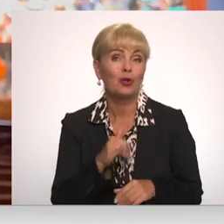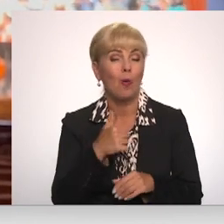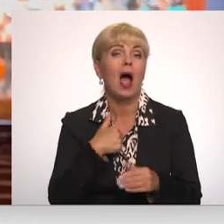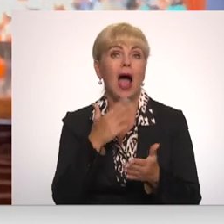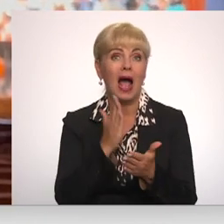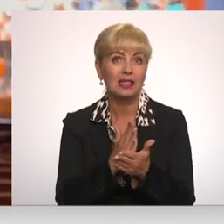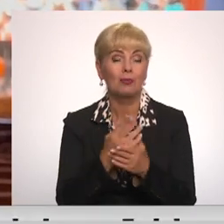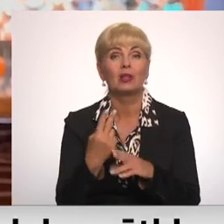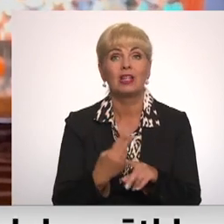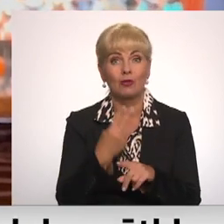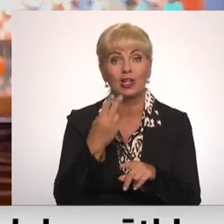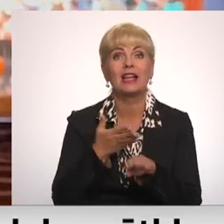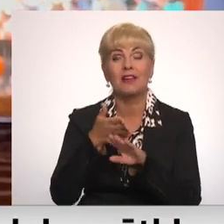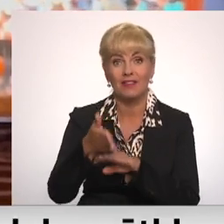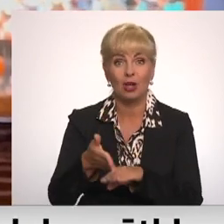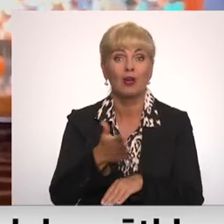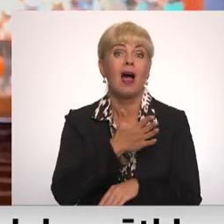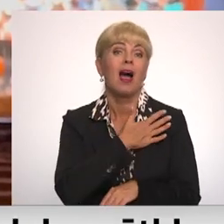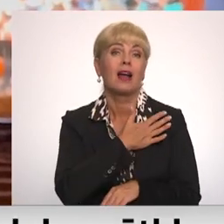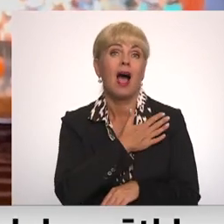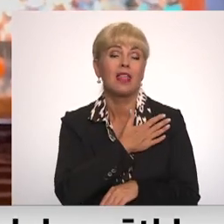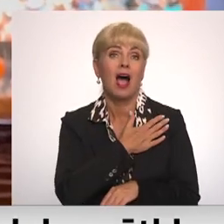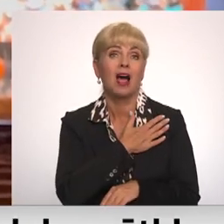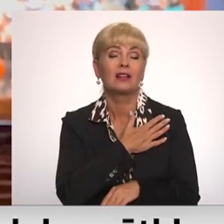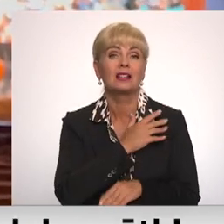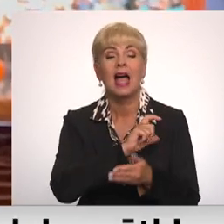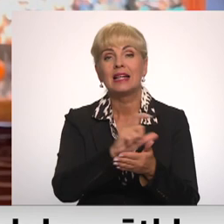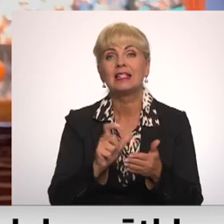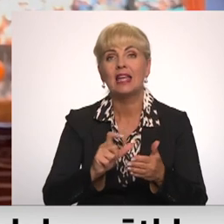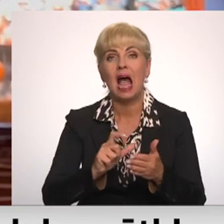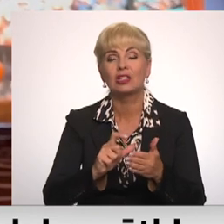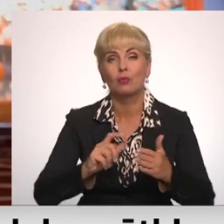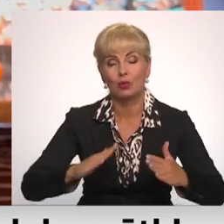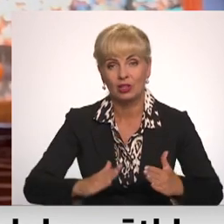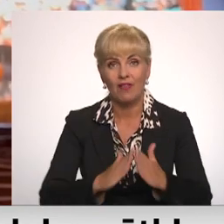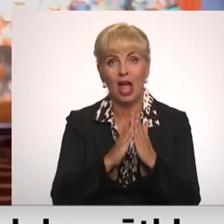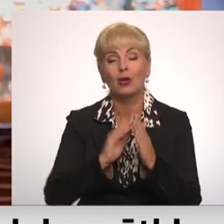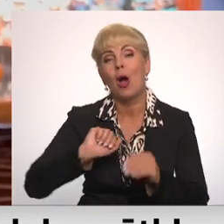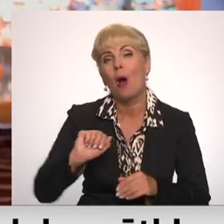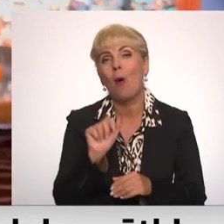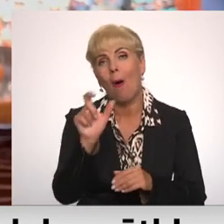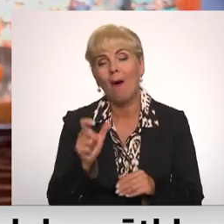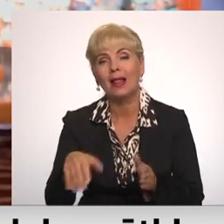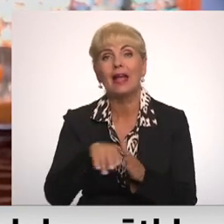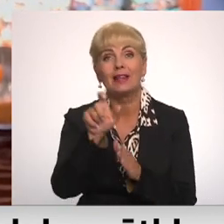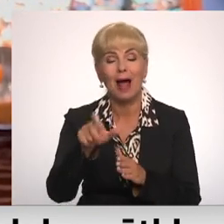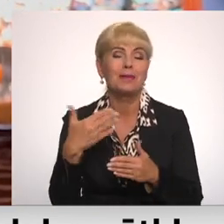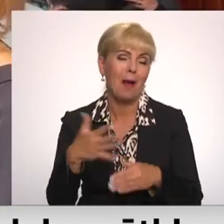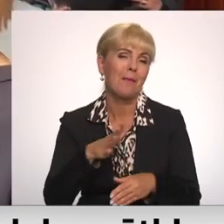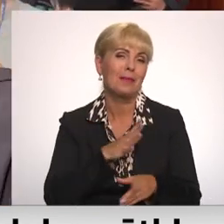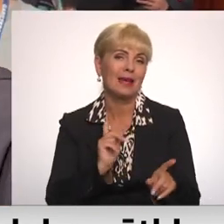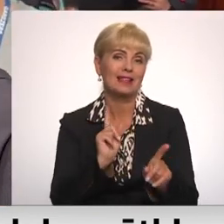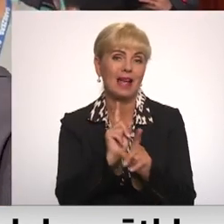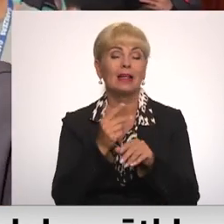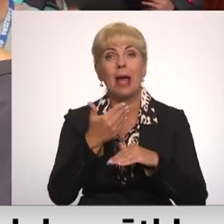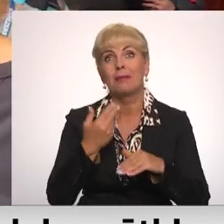esmu jau divas reizes viesosies Kanādas dziesmu svētkos, un daudzi no kolēģiem un dalībniekiem ir satikti iepriekš.